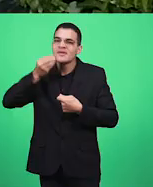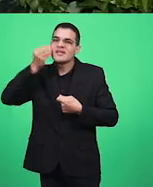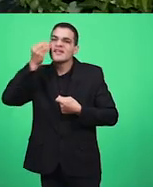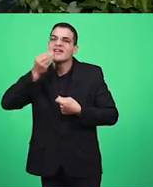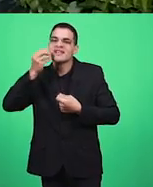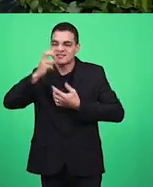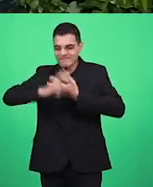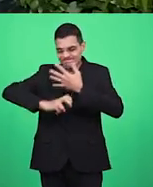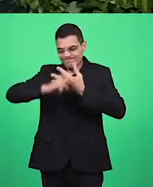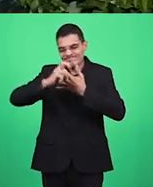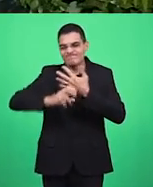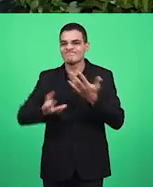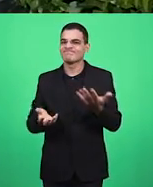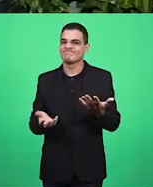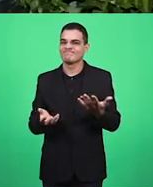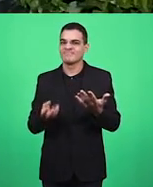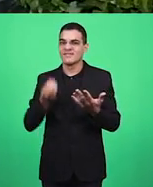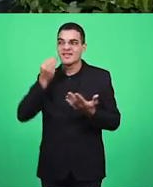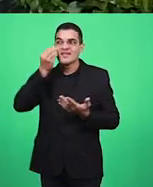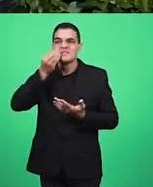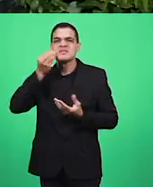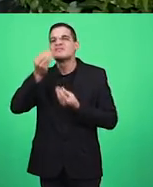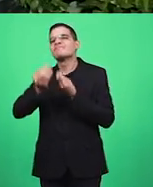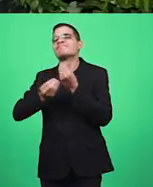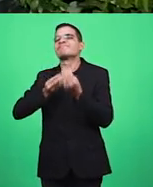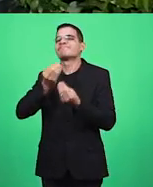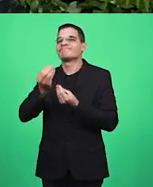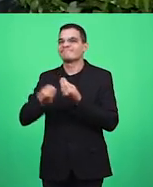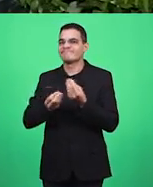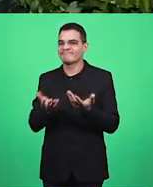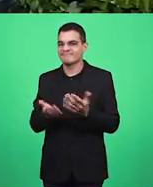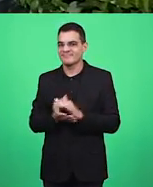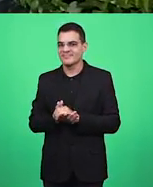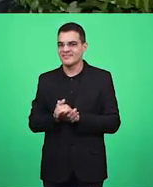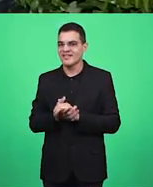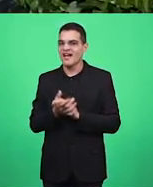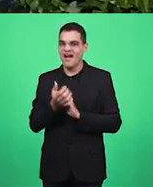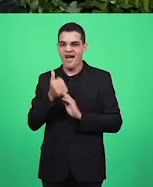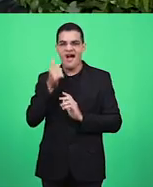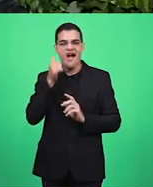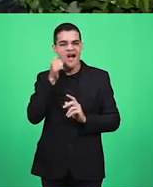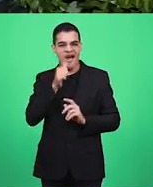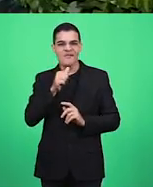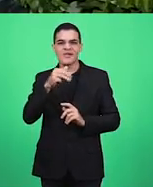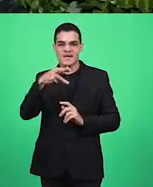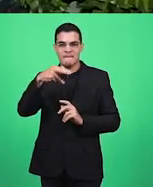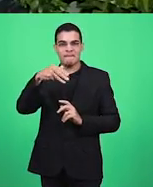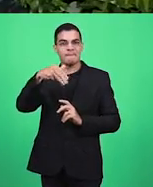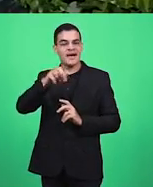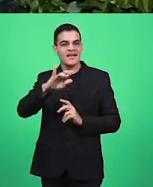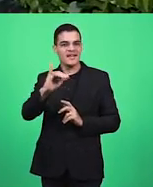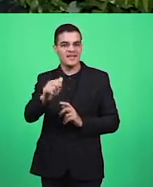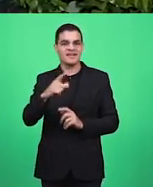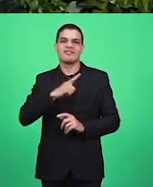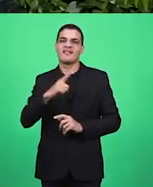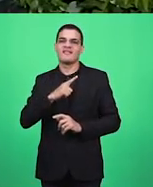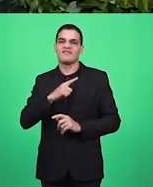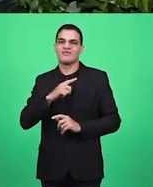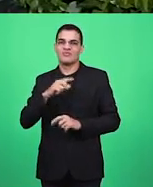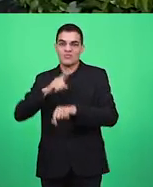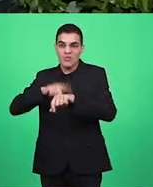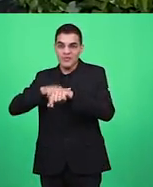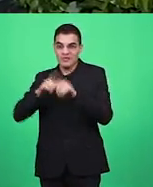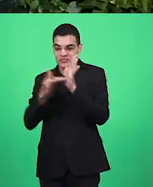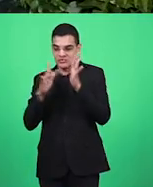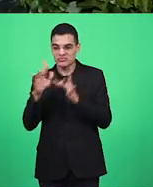нужен опыт с Господом Иисусом. И этот опыт интересный, да? У него та